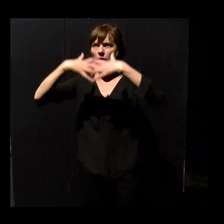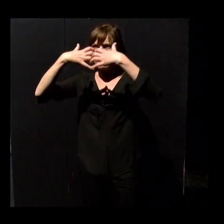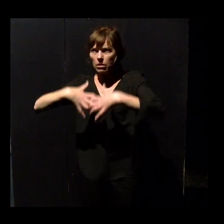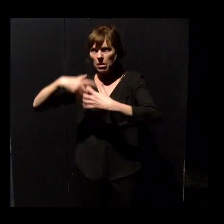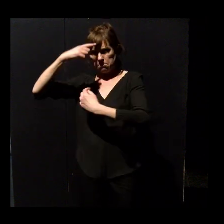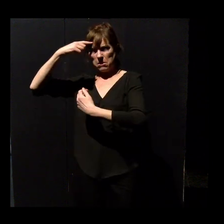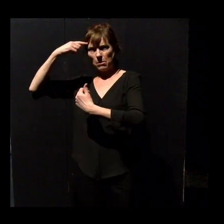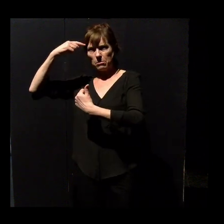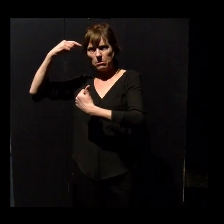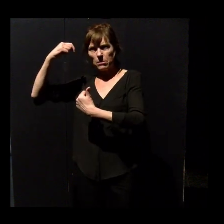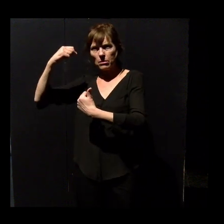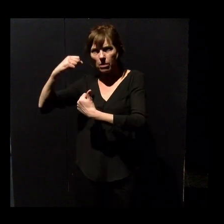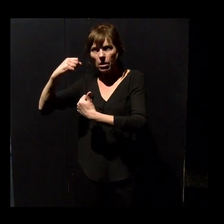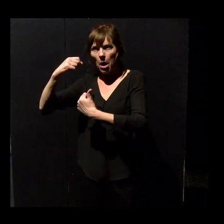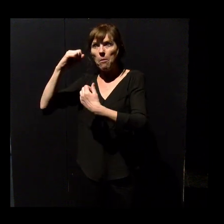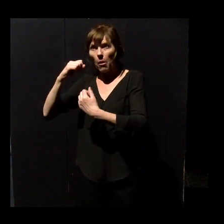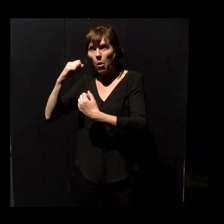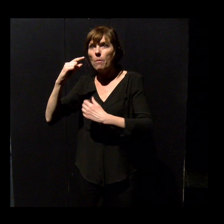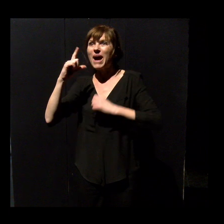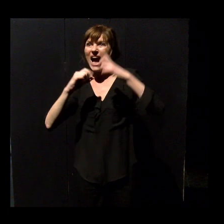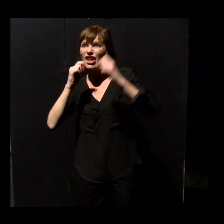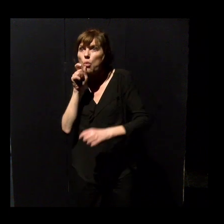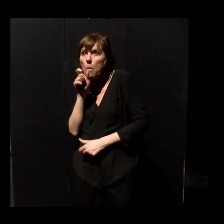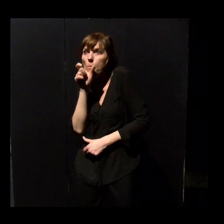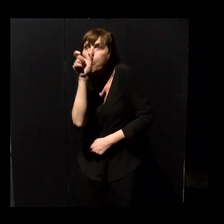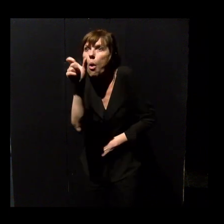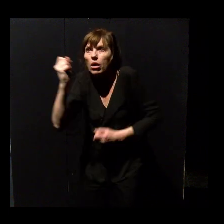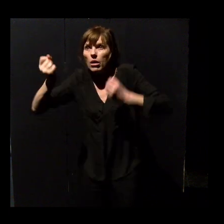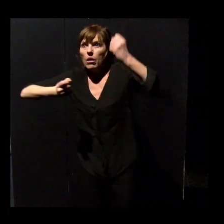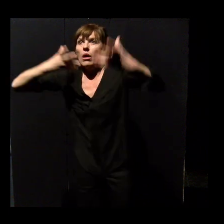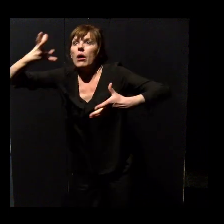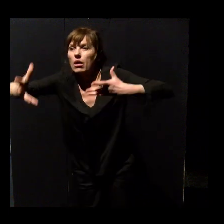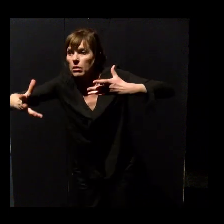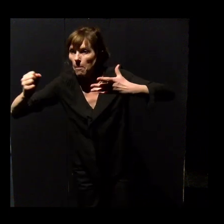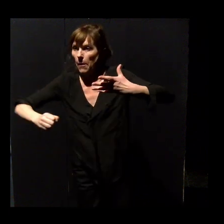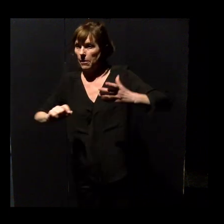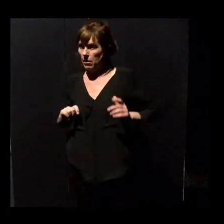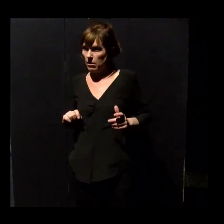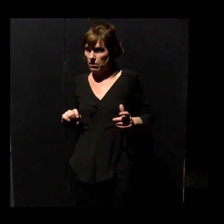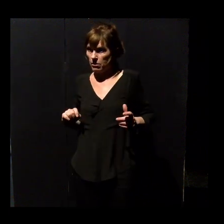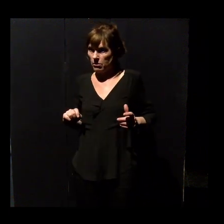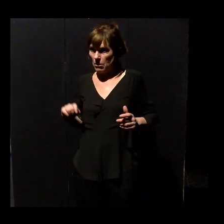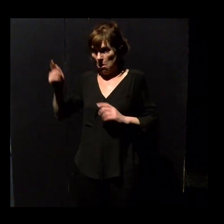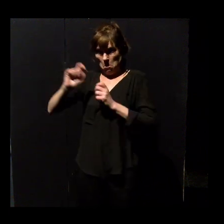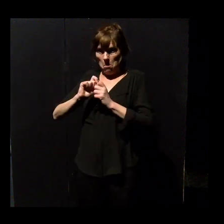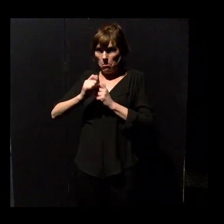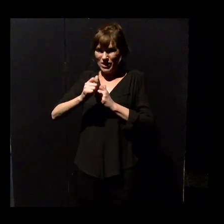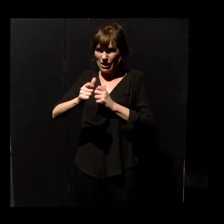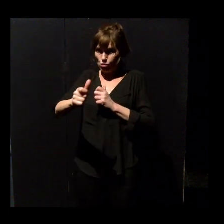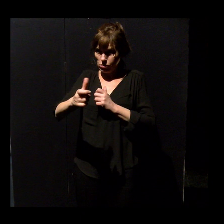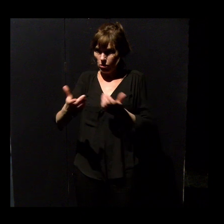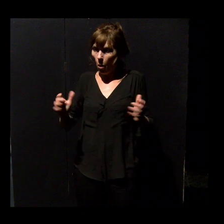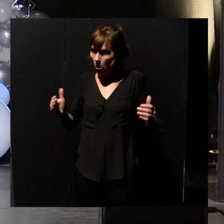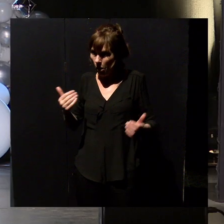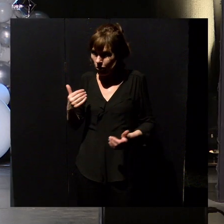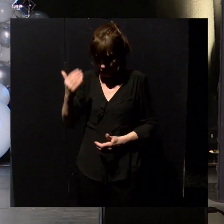travail pour finalement articuler le mot. Alors, si je sais très précisément et que je vous dis comme ça les processus, c'est que j'ai ces